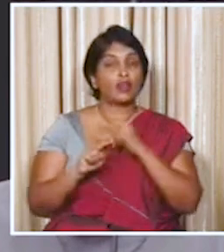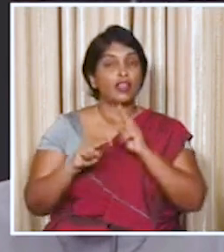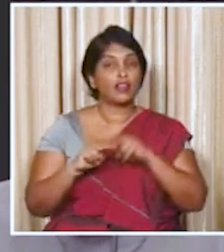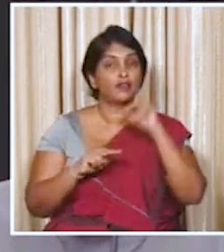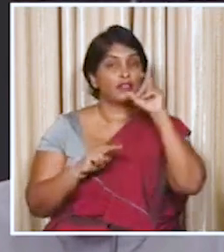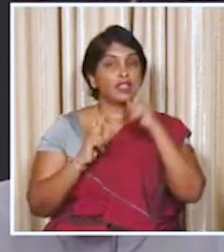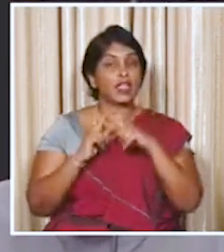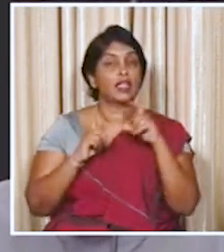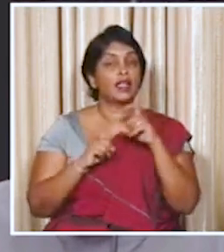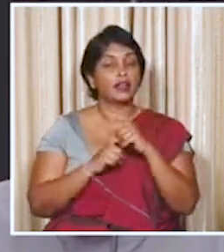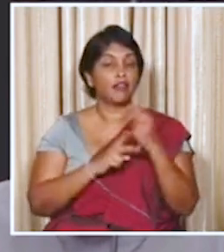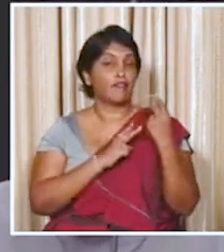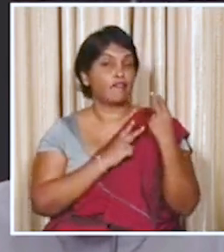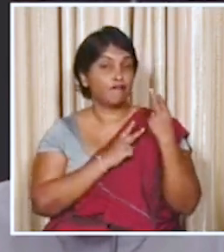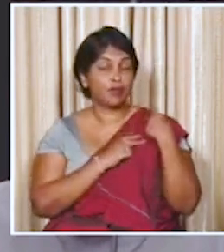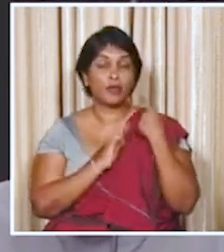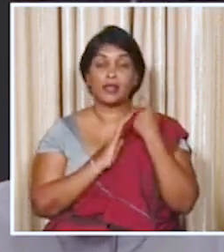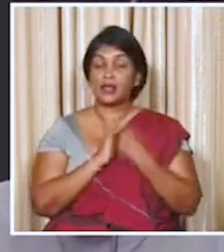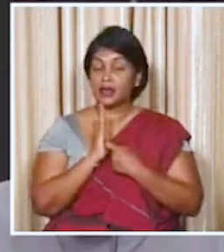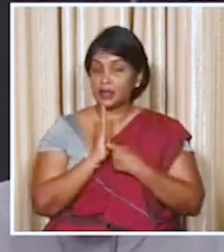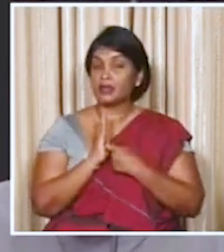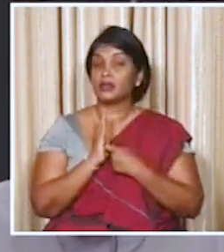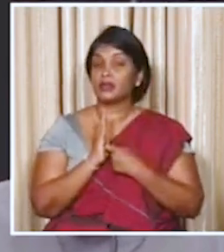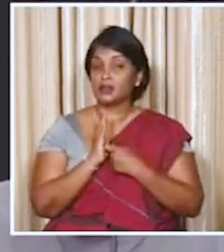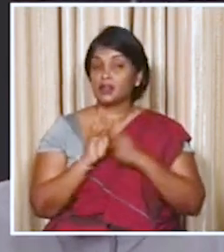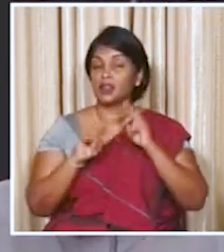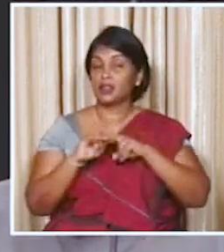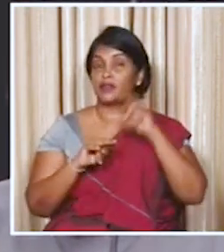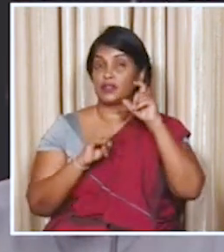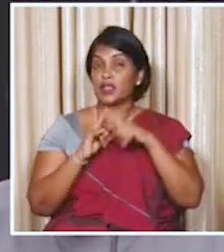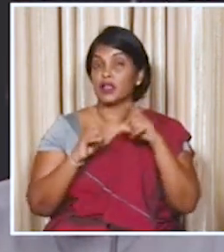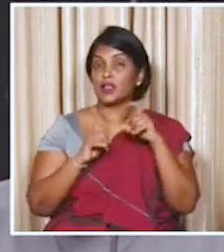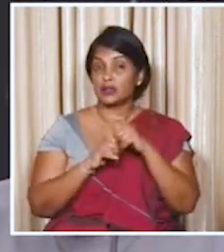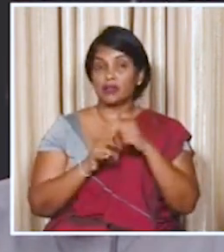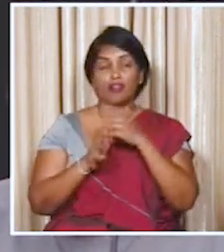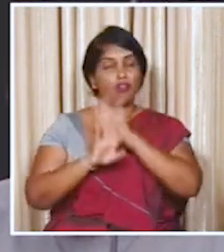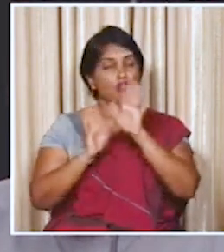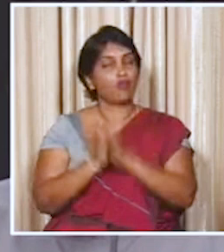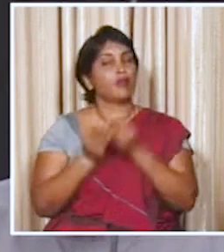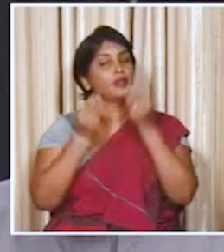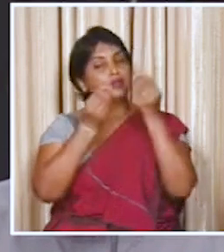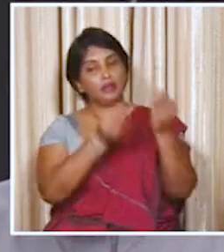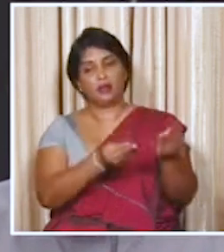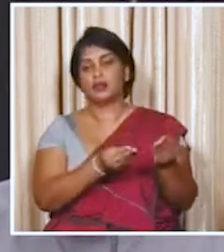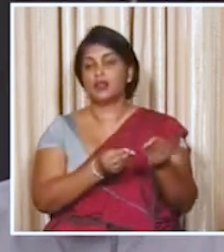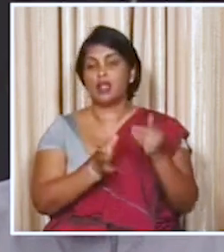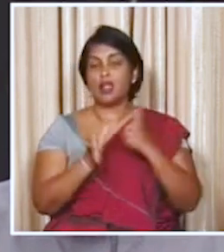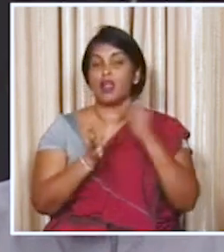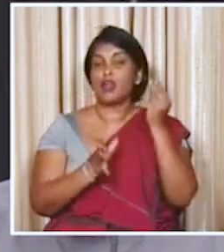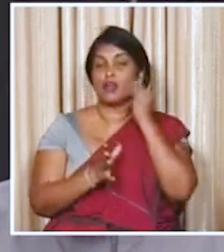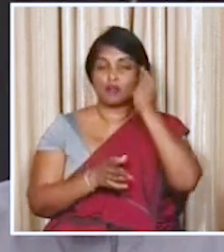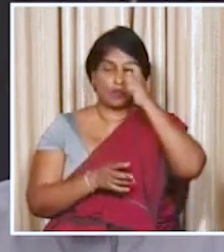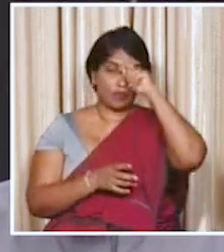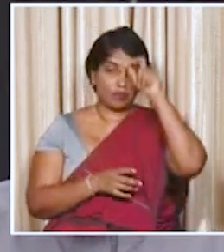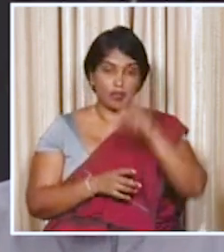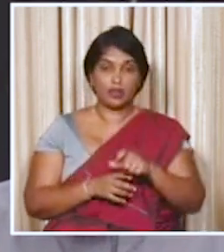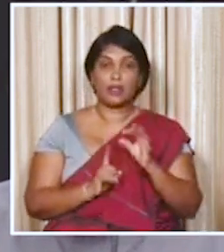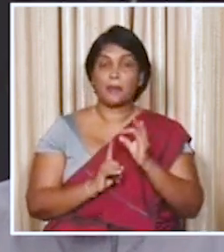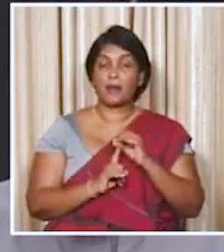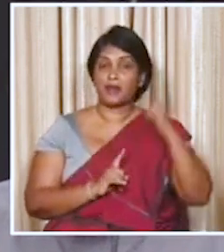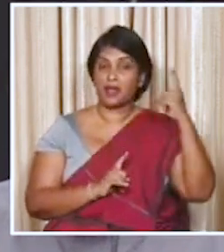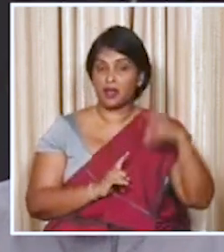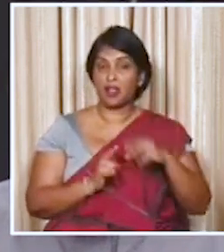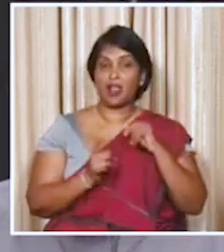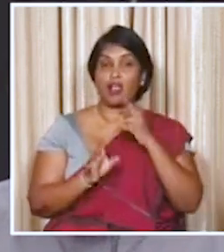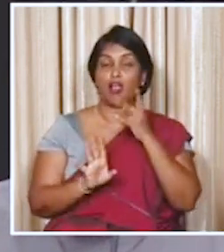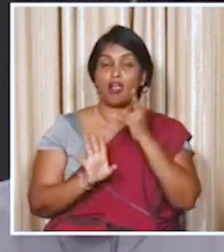එක වගකීමකින් නීතිපතිතුමයි FCID එකයි ලියලා දුන්නා. අනුර කුමාර දිසානායක මහත්තයාගේ ප්‍රයිවට් සෙක්‍රටරියට මා